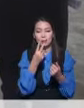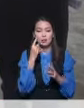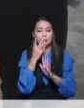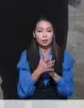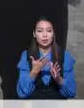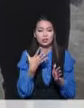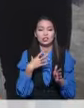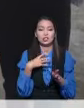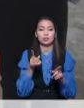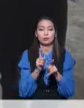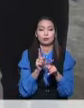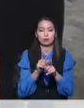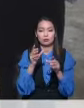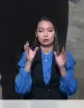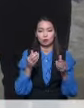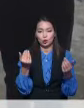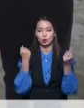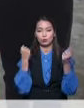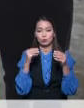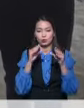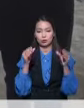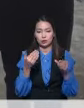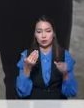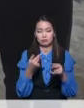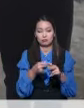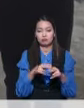зачем мне боковые окна в этом спортзале? Будет освещение,